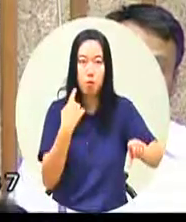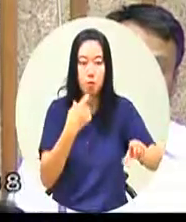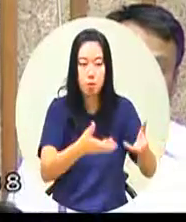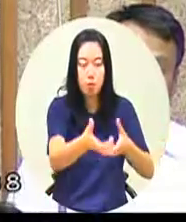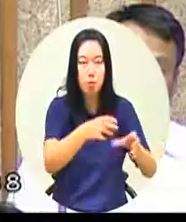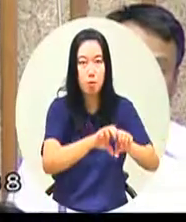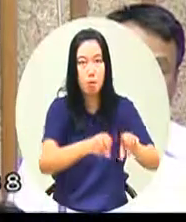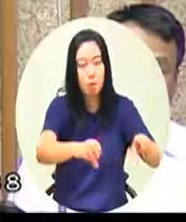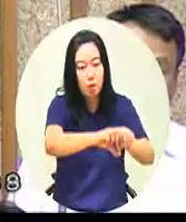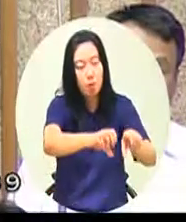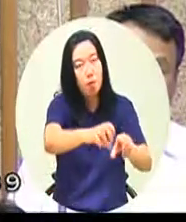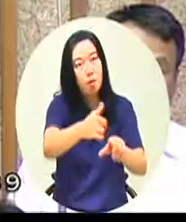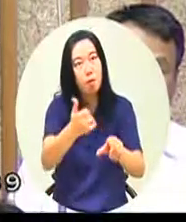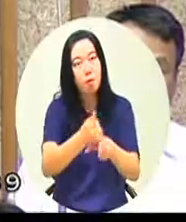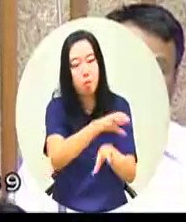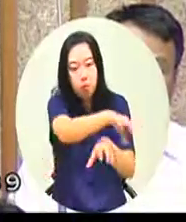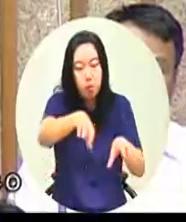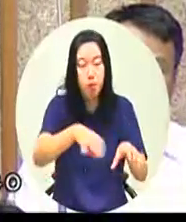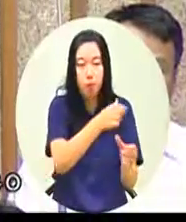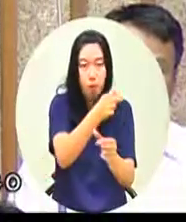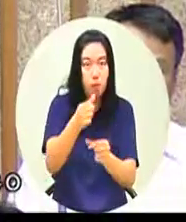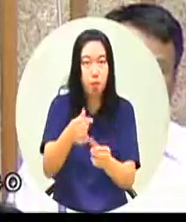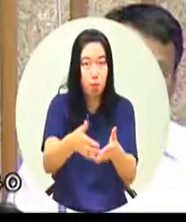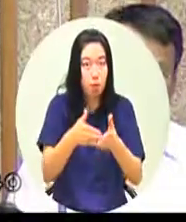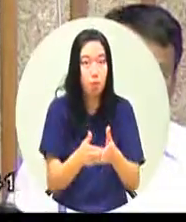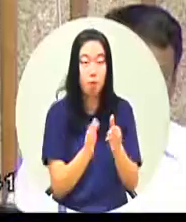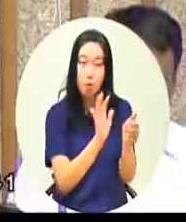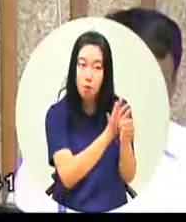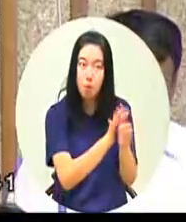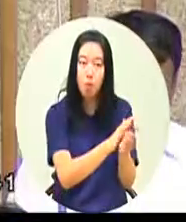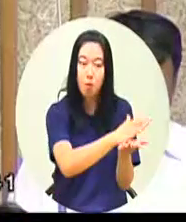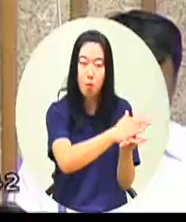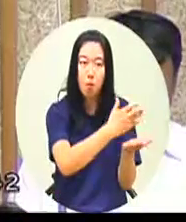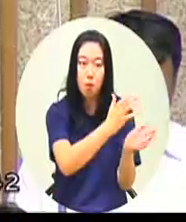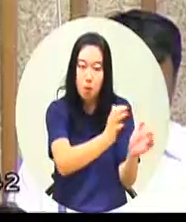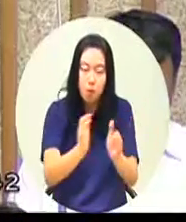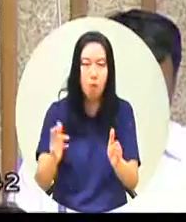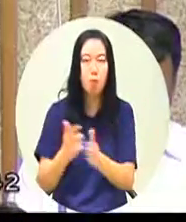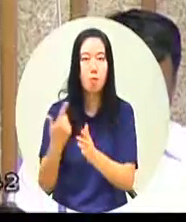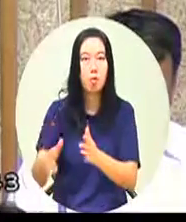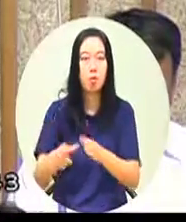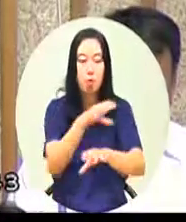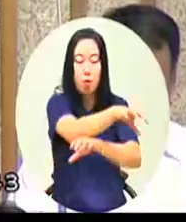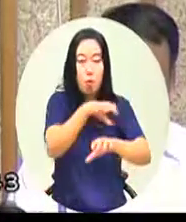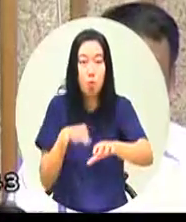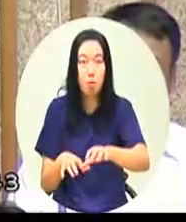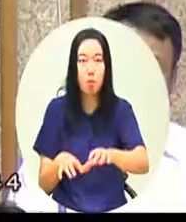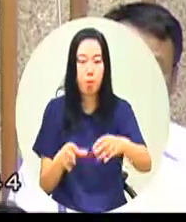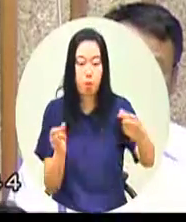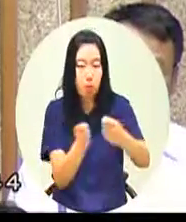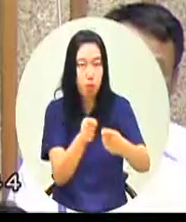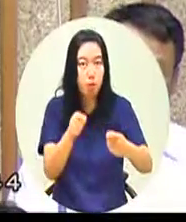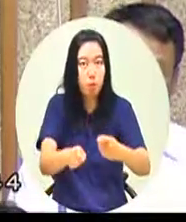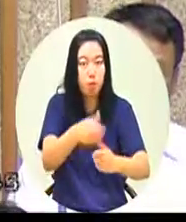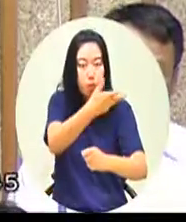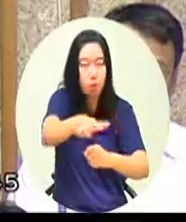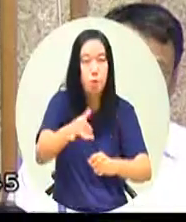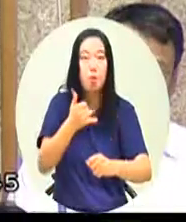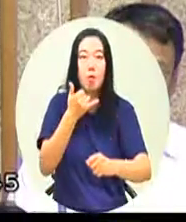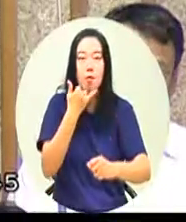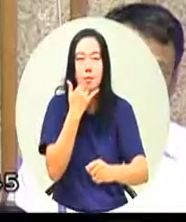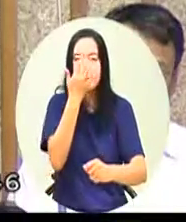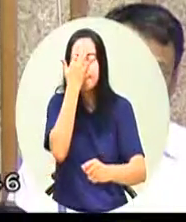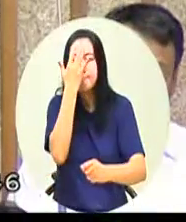分的处理，我觉得这个是一定要处理的。那另外就是说那跨堤取水这样的一个东西是不是能够有一些突破的方